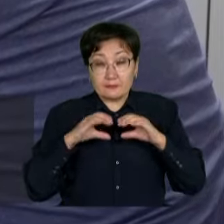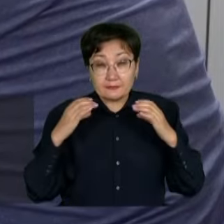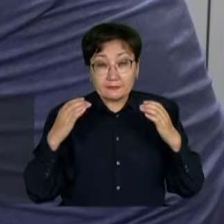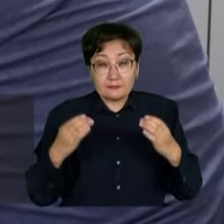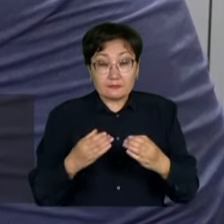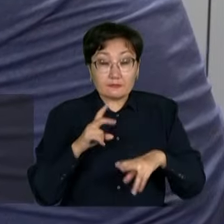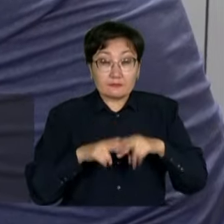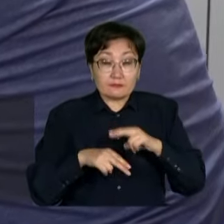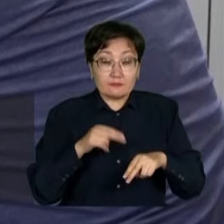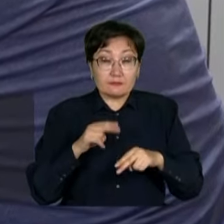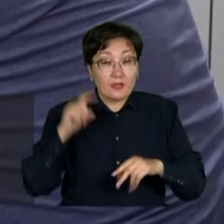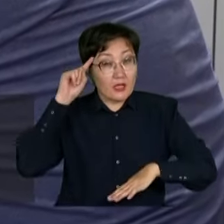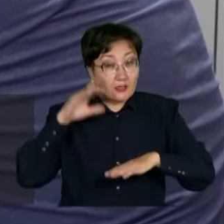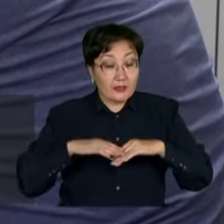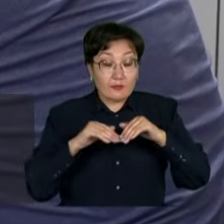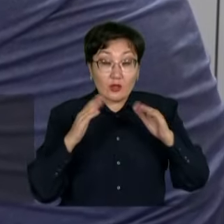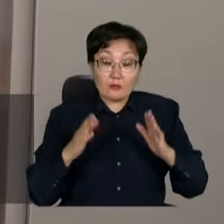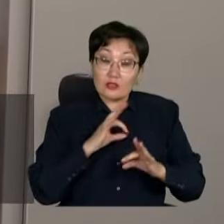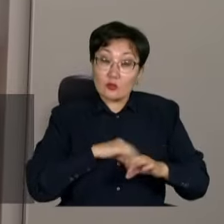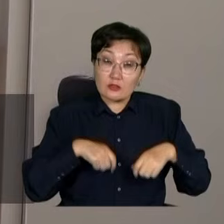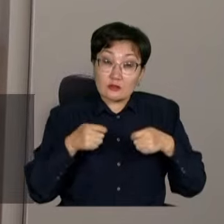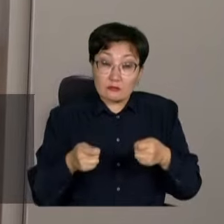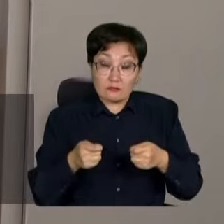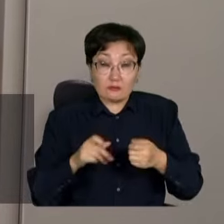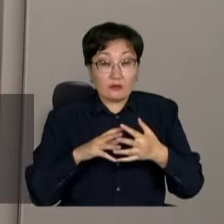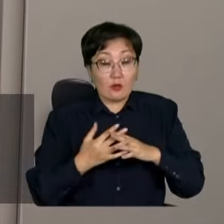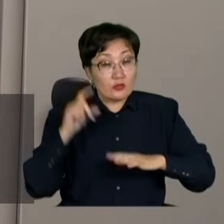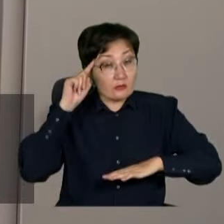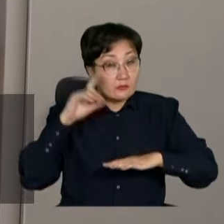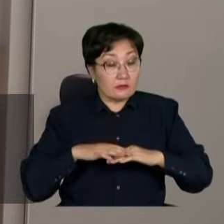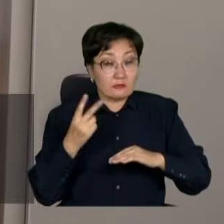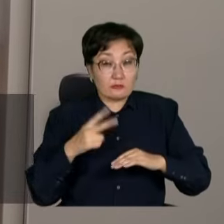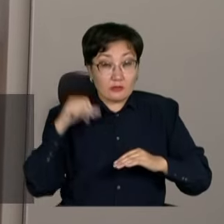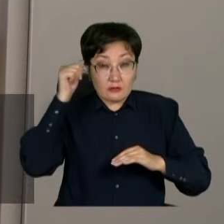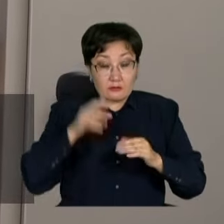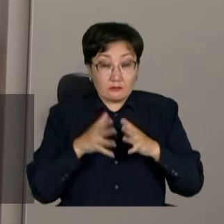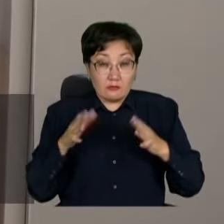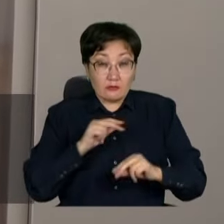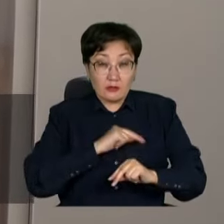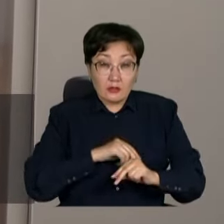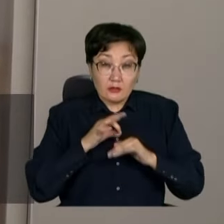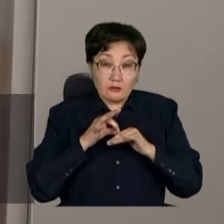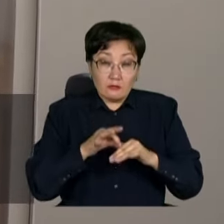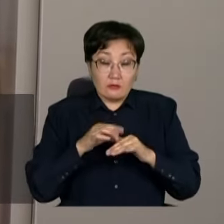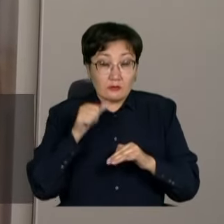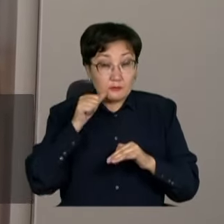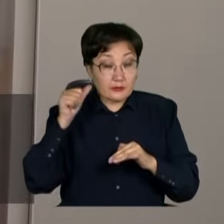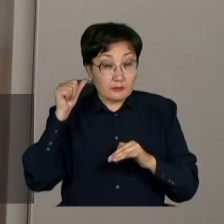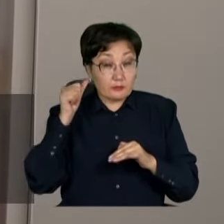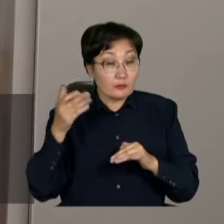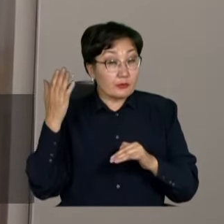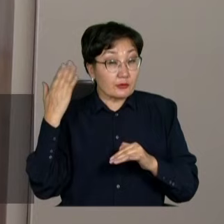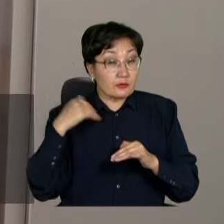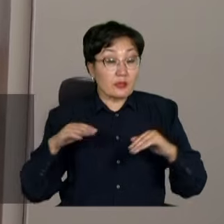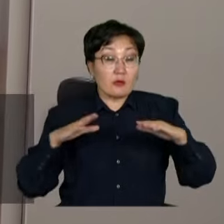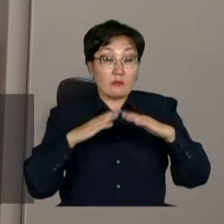жалғыз ағашта әкімдік ғимараты қолданысқа берілді. Осы ауыл әкімшілігінде 20 жылдан артық жұмыс жасап келатырмын. Бұрынғы біздің ғимаратымыз